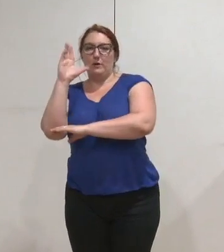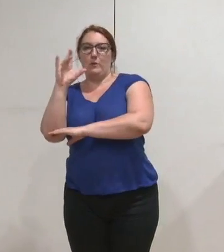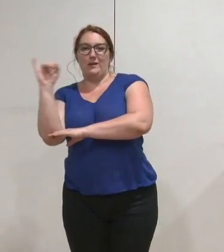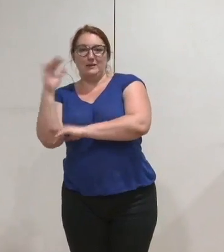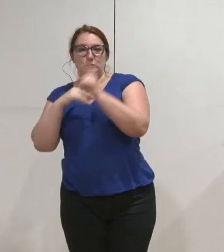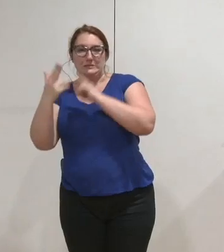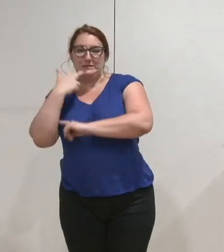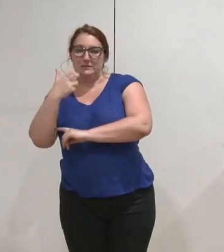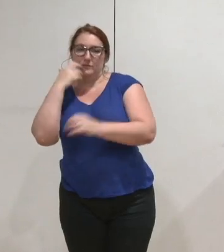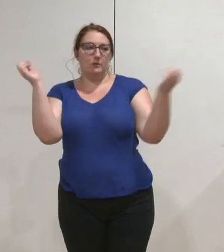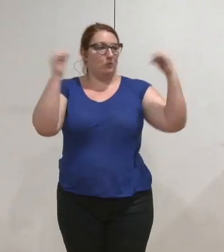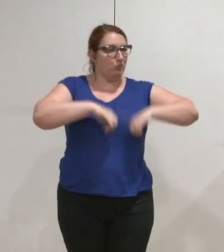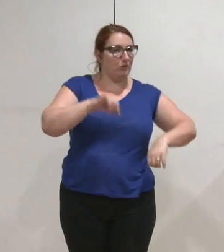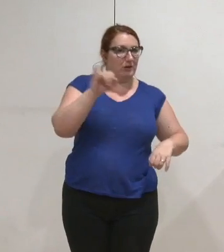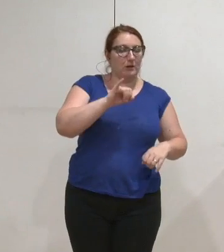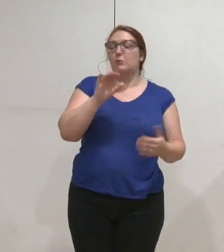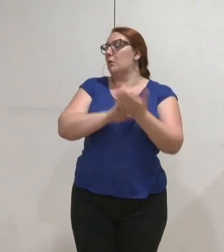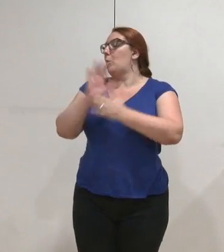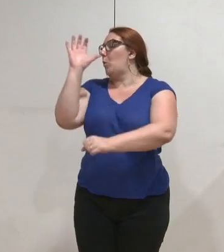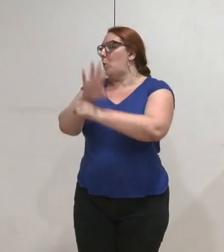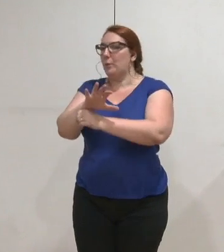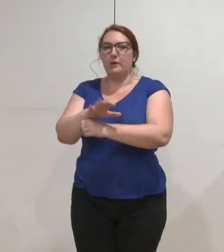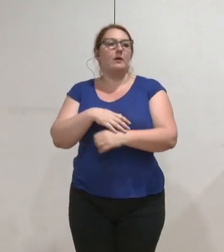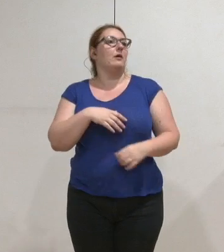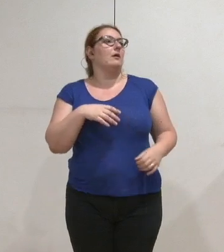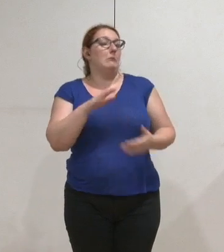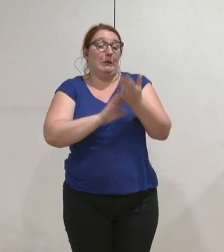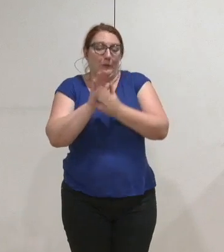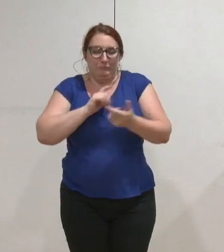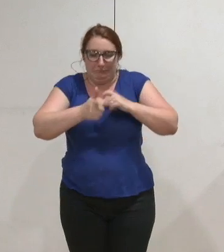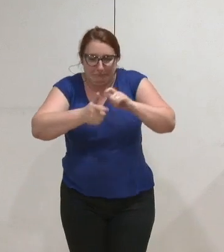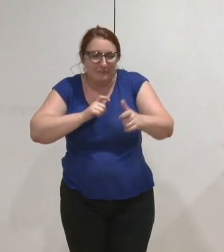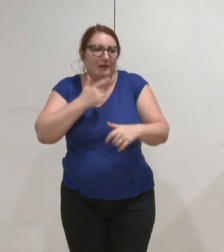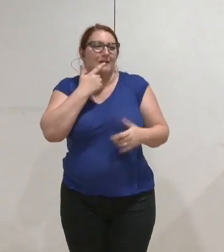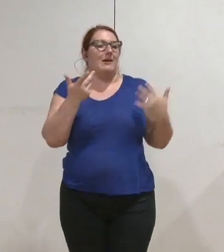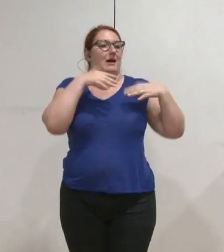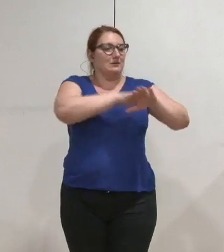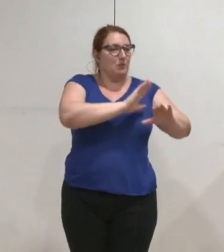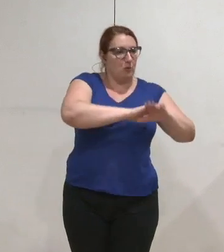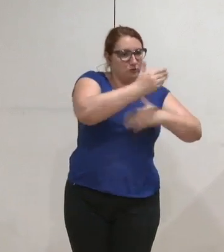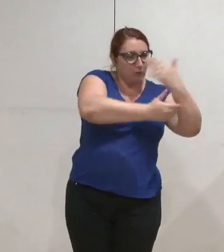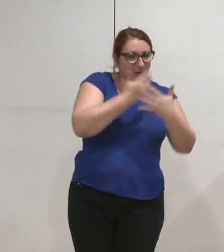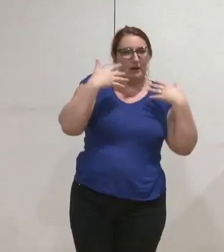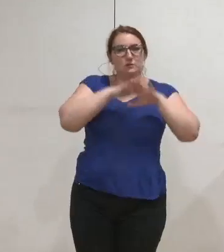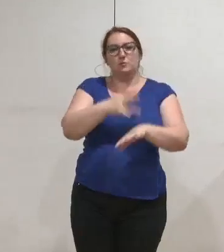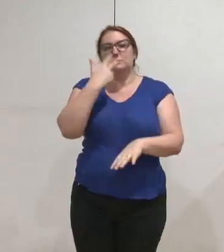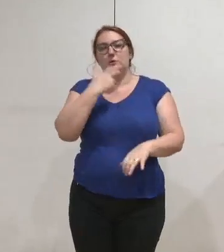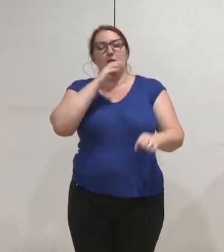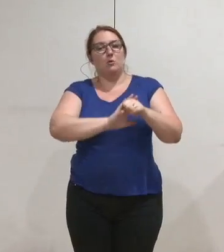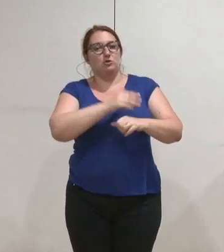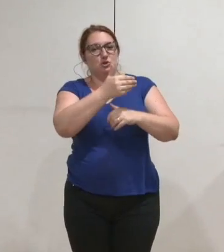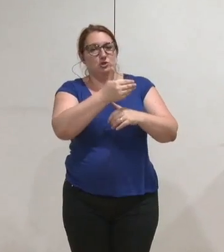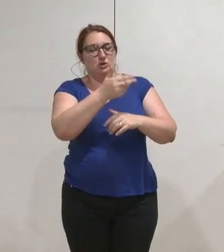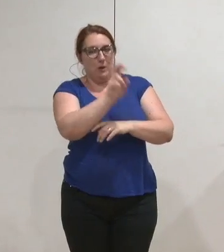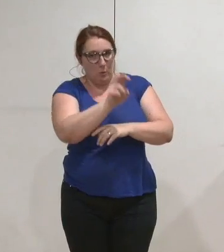udi société civile qui vote pour qui vote contre pardon et qui vote pour excuse-moi rassemblement de gauche et de progrès rassemblement citoyen de la gauche et